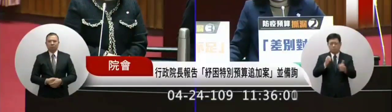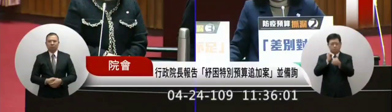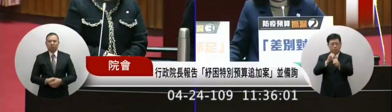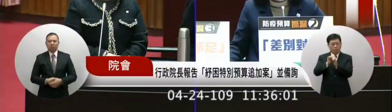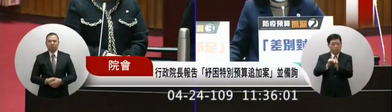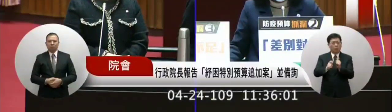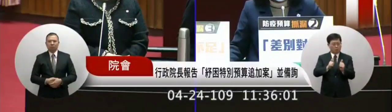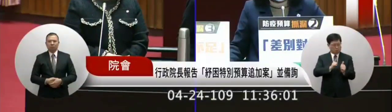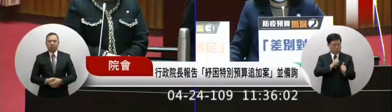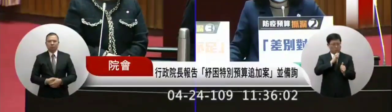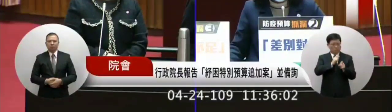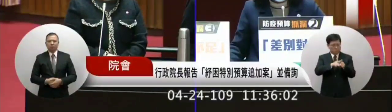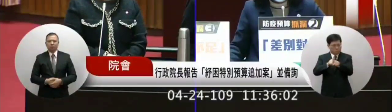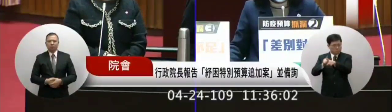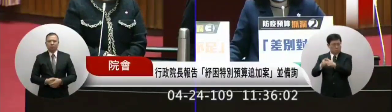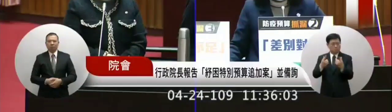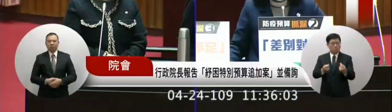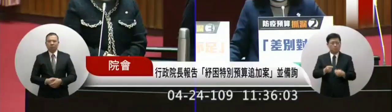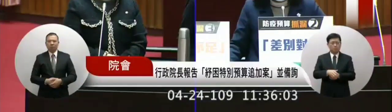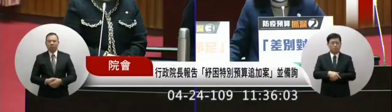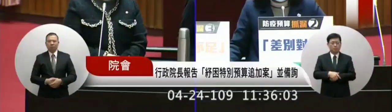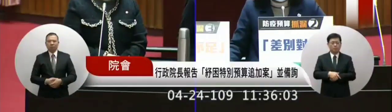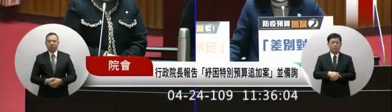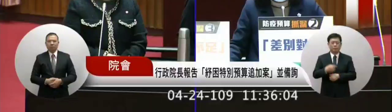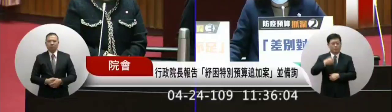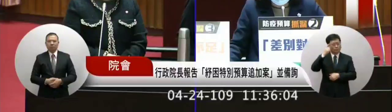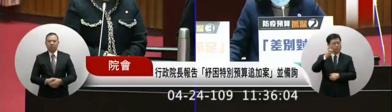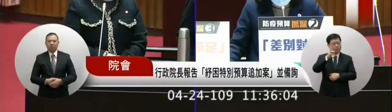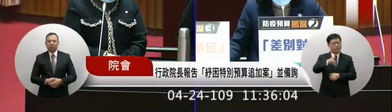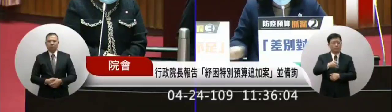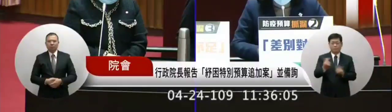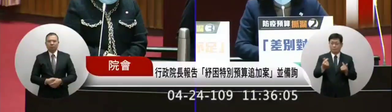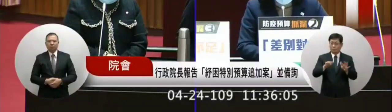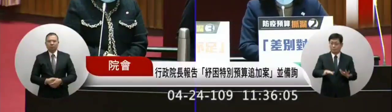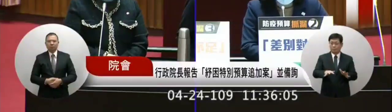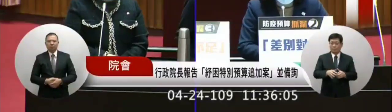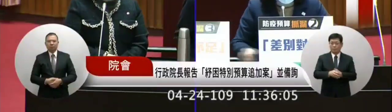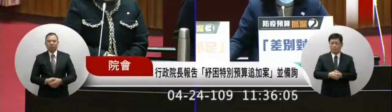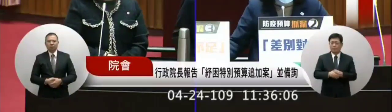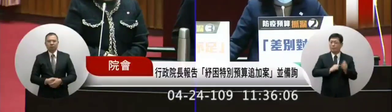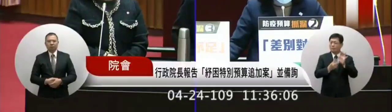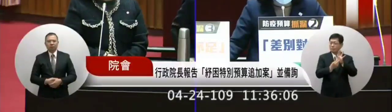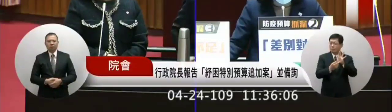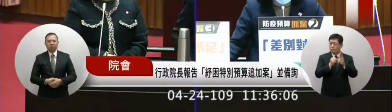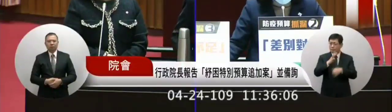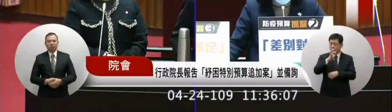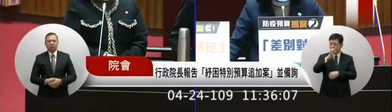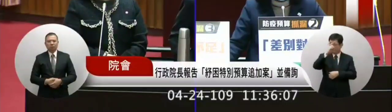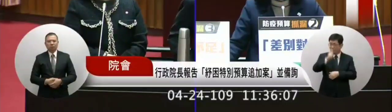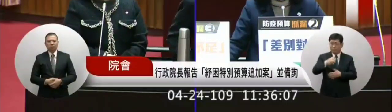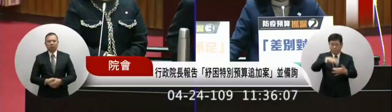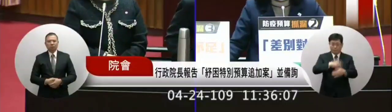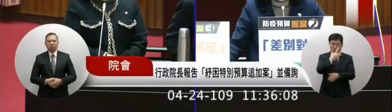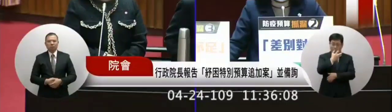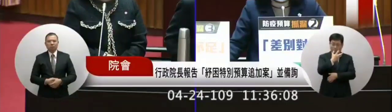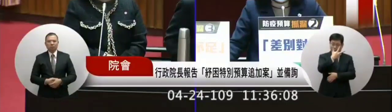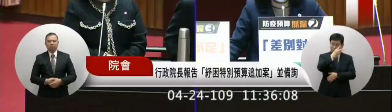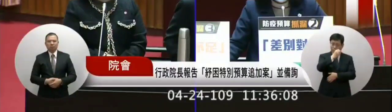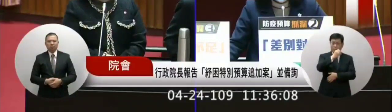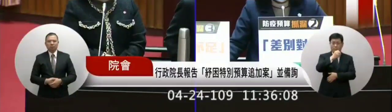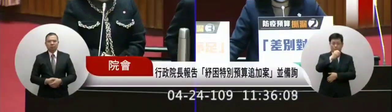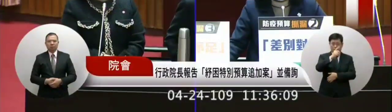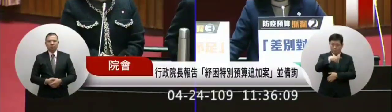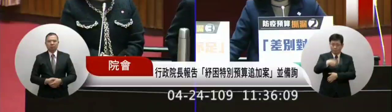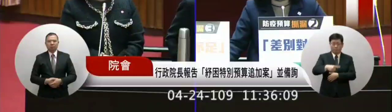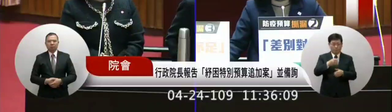人觉得你们是有跟他们站在一起。所以我要请教，就是说以这次您说的40亿里面87万的弱势